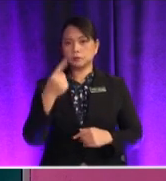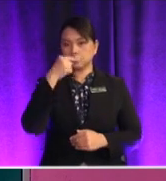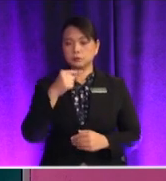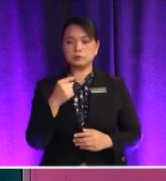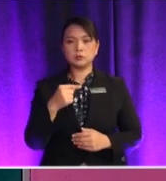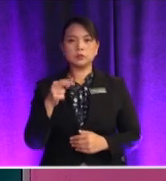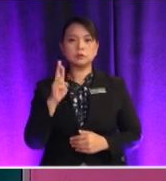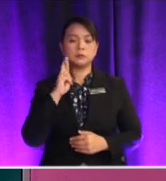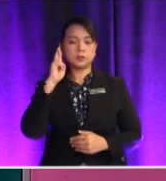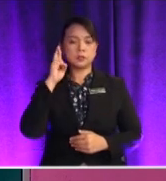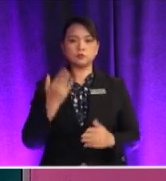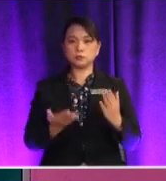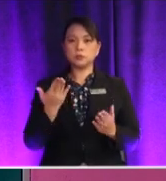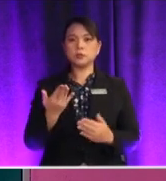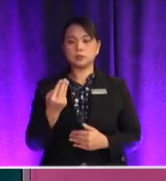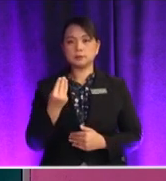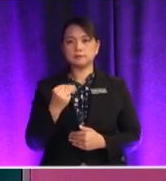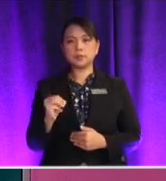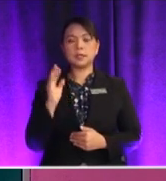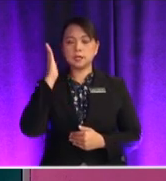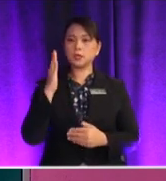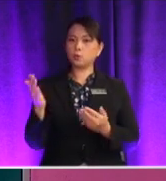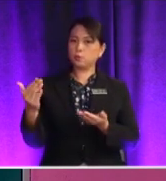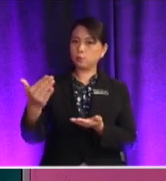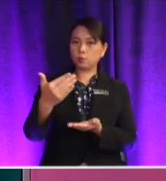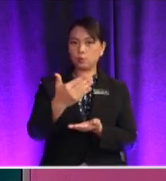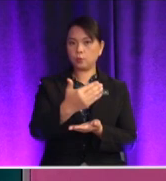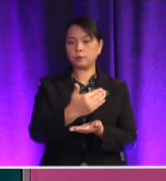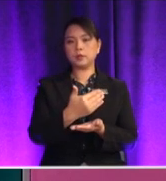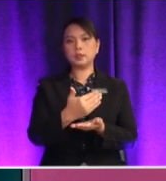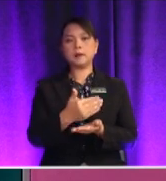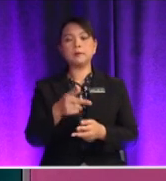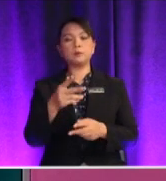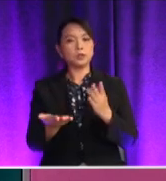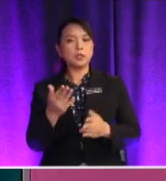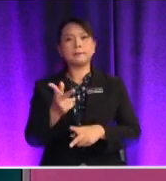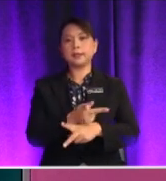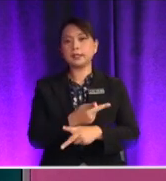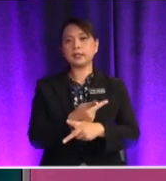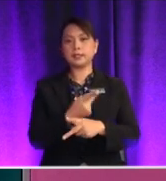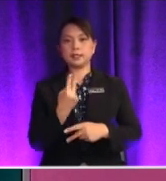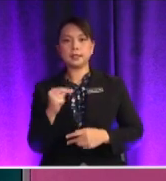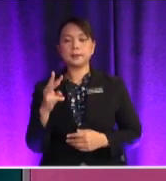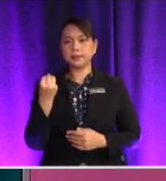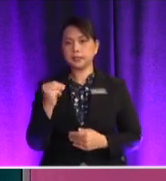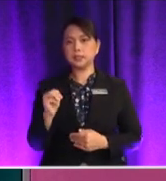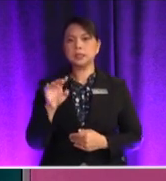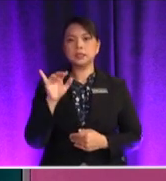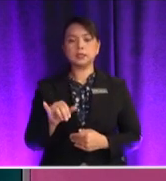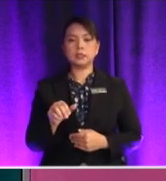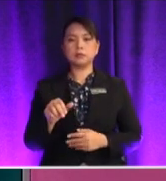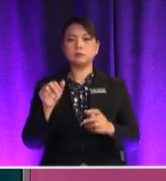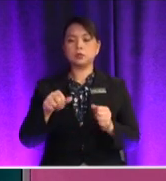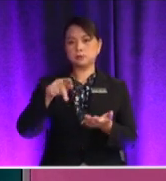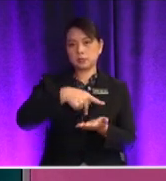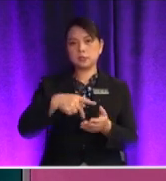dia mengumpulkan album-album atau lagu-lagu atau pakaian-pakaian mereka sehingga boleh menari dengan